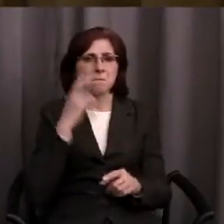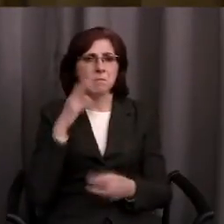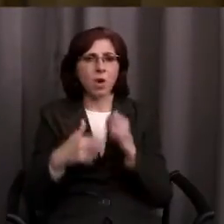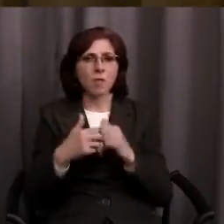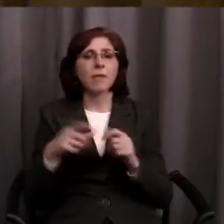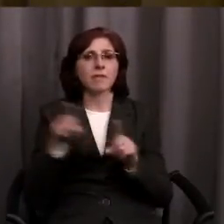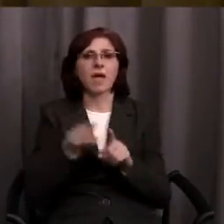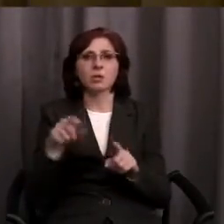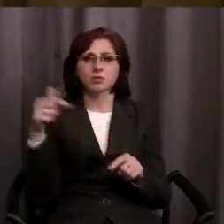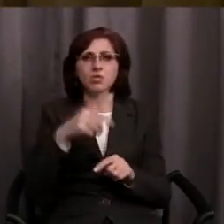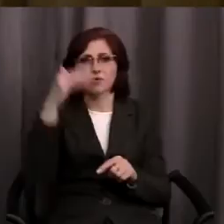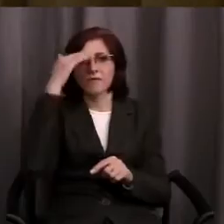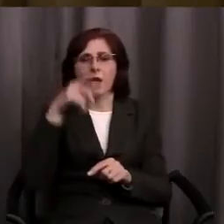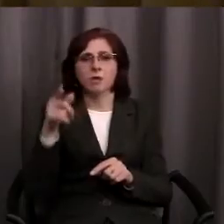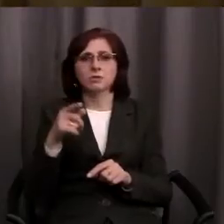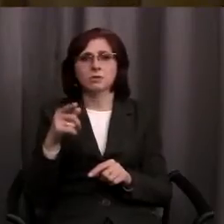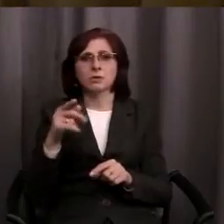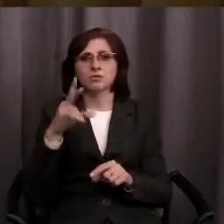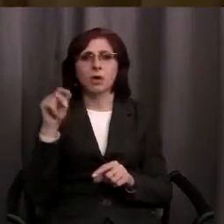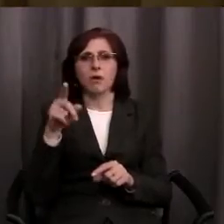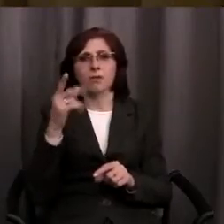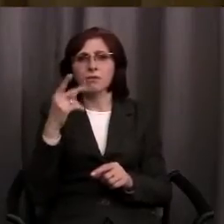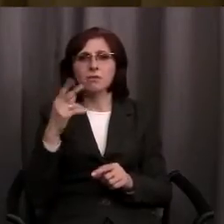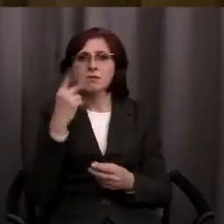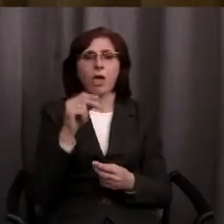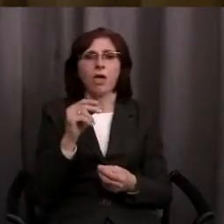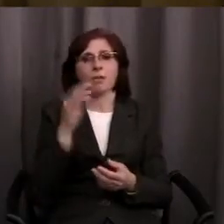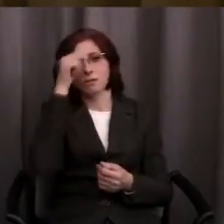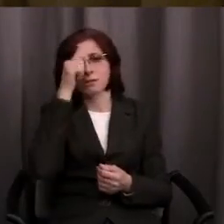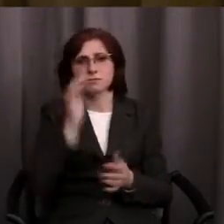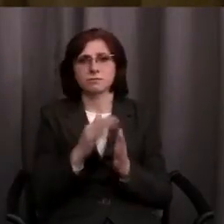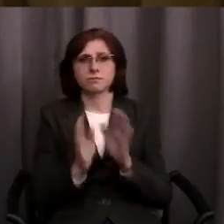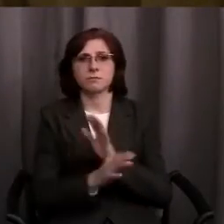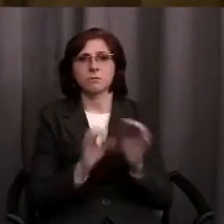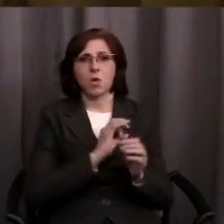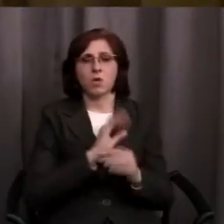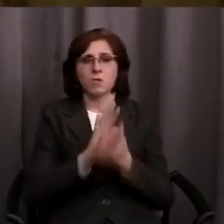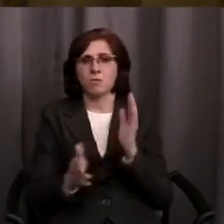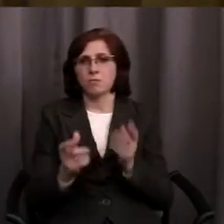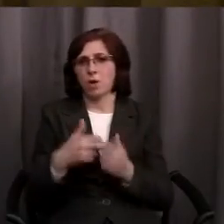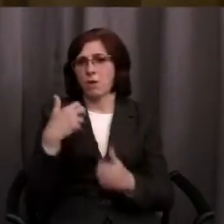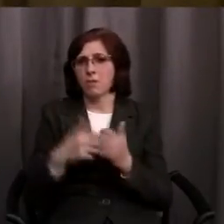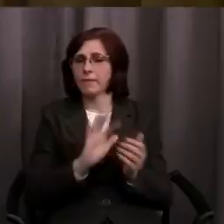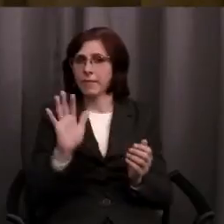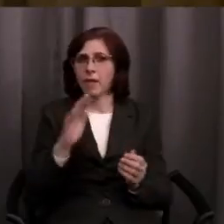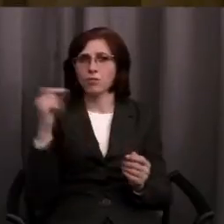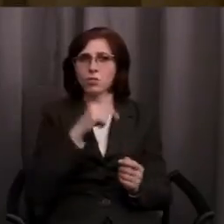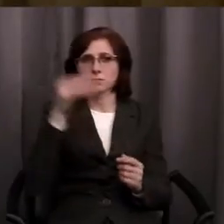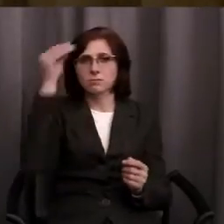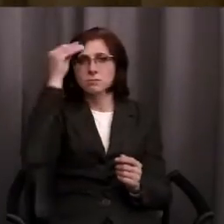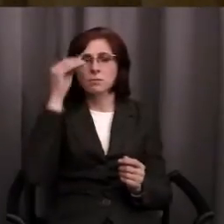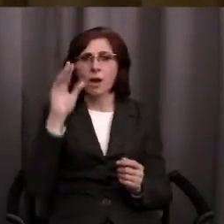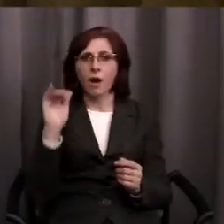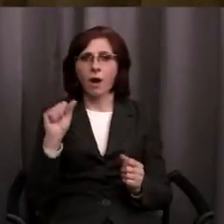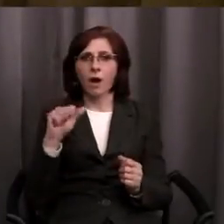Żeby one też sobie zdały sprawę z tego, żeby nie zamiatały pod dywan swoich problemów. Żeby sobie uświadomiły,